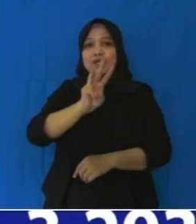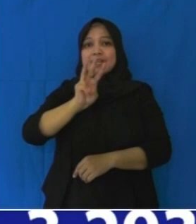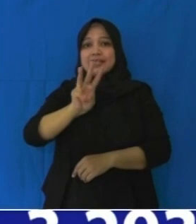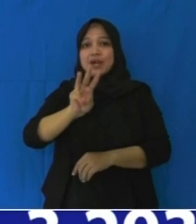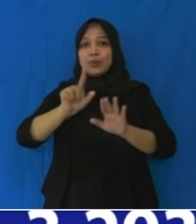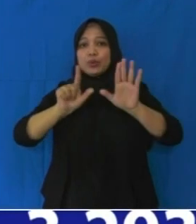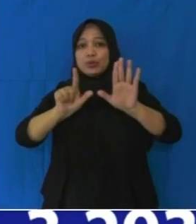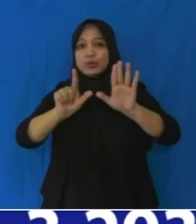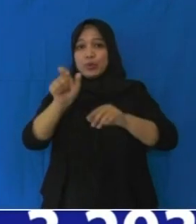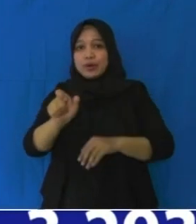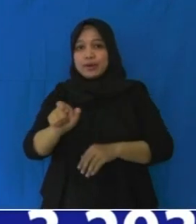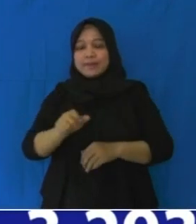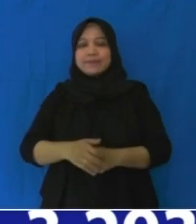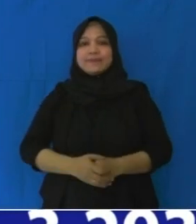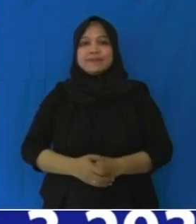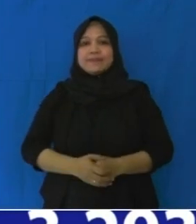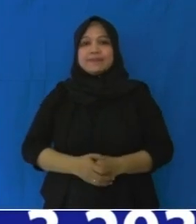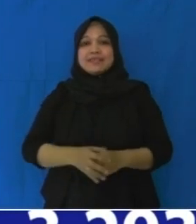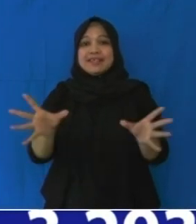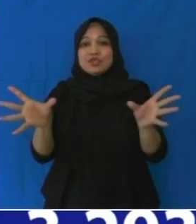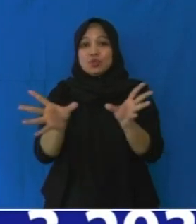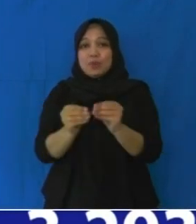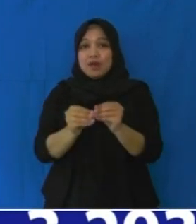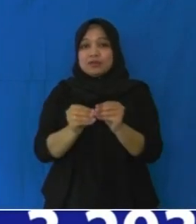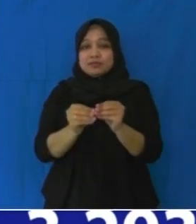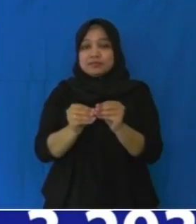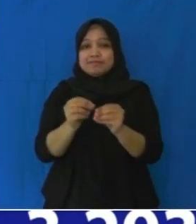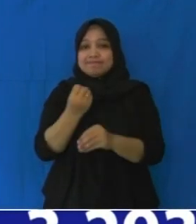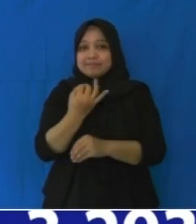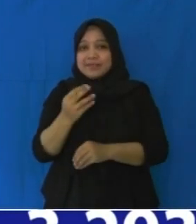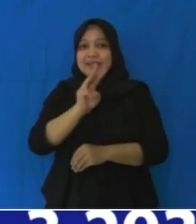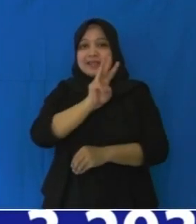337 sehingga jumlah menjadi